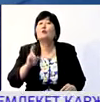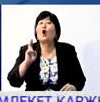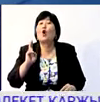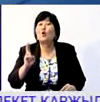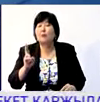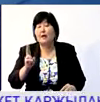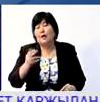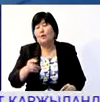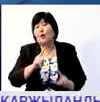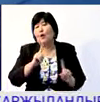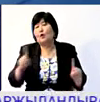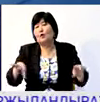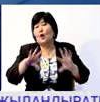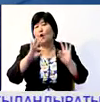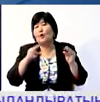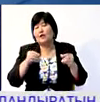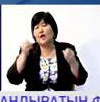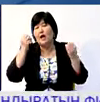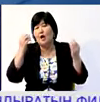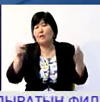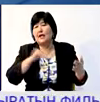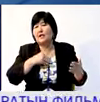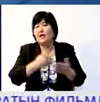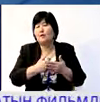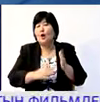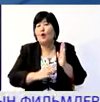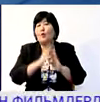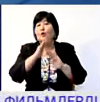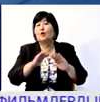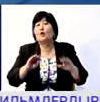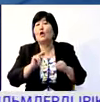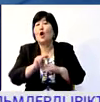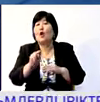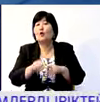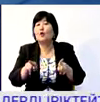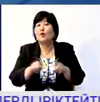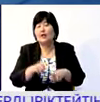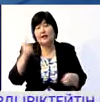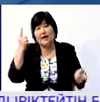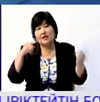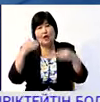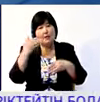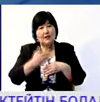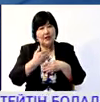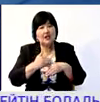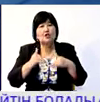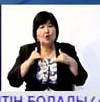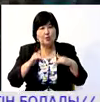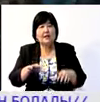Қоспаев. Сан өнерді бойына тоқыған мәдениет майталманының өскелең ұрпаққа үлгі ету мақсатында шығармашылық кеш